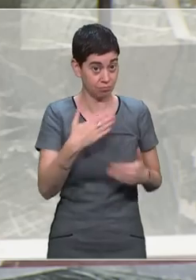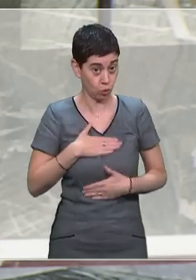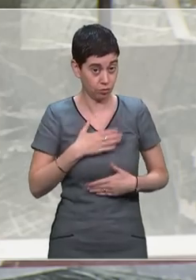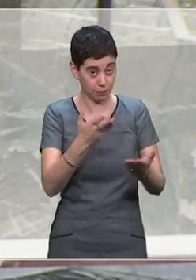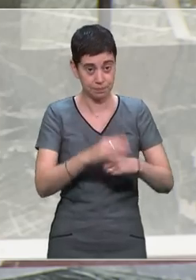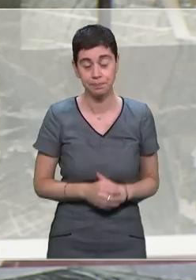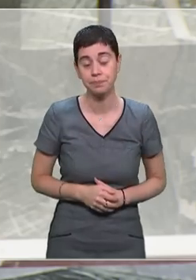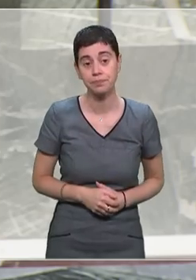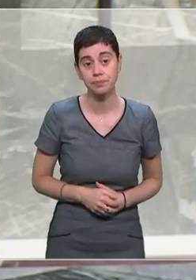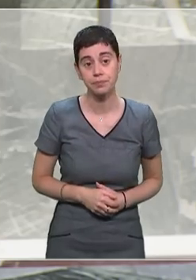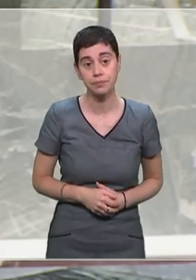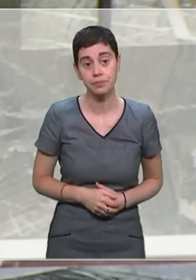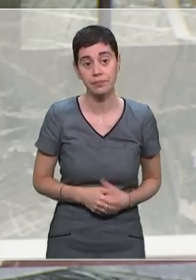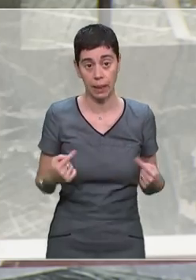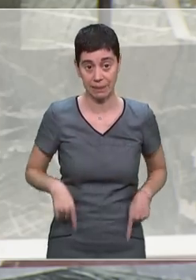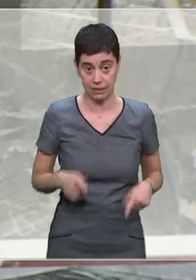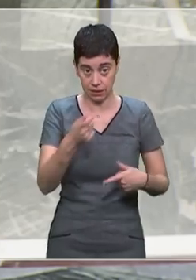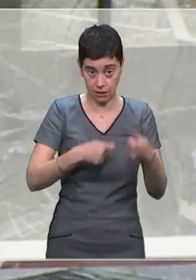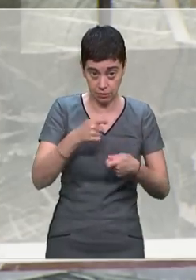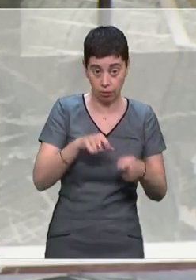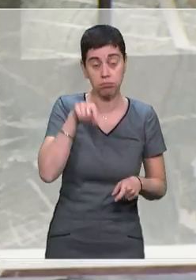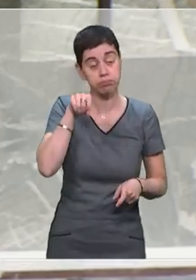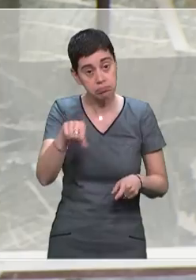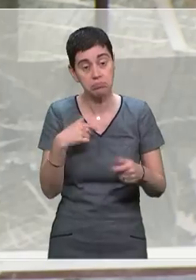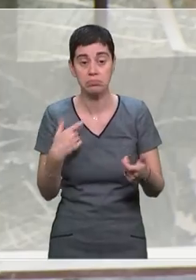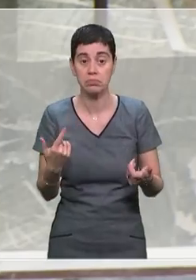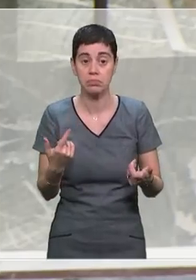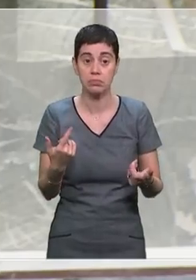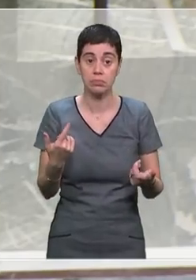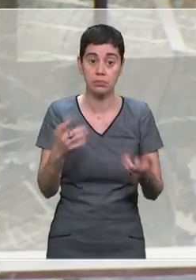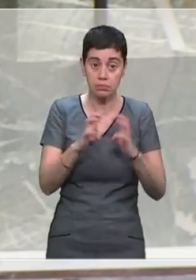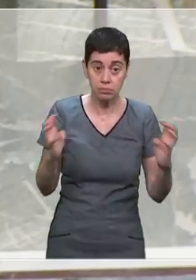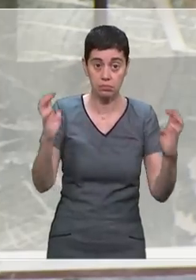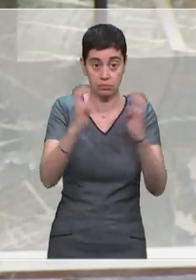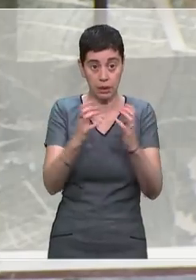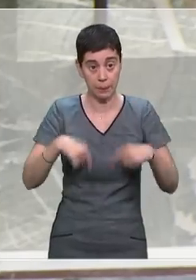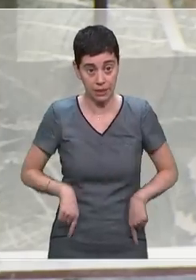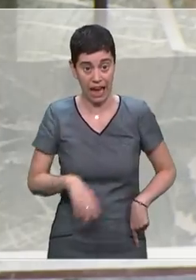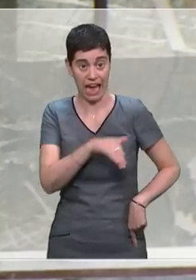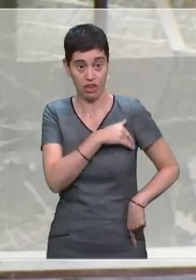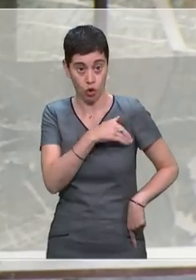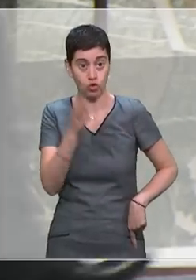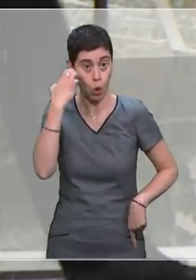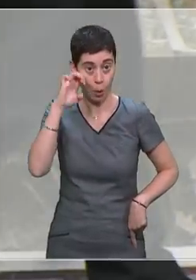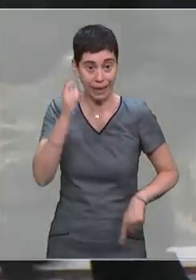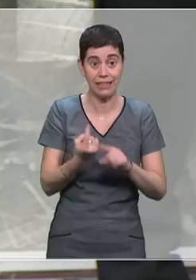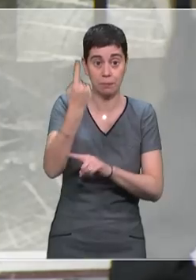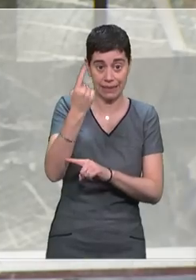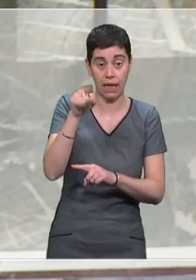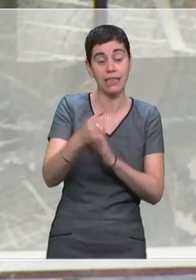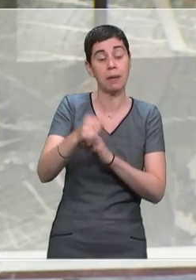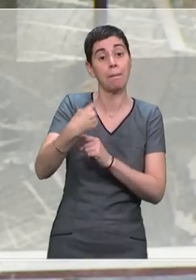l'avez dit, Bruno Le Maire, avec Sylvie Retailleau, présidait la conférence ministérielle sur l'Agence européenne spatiale la semaine